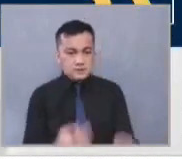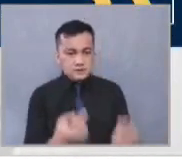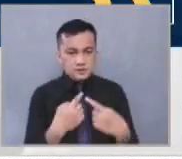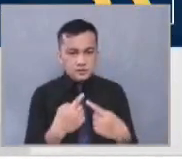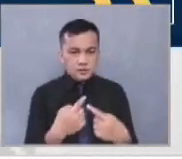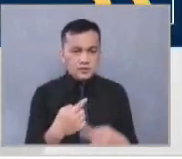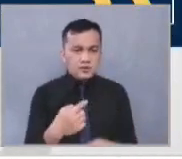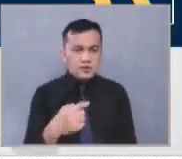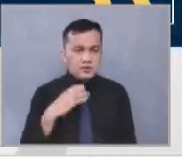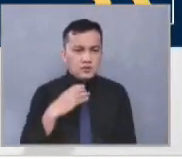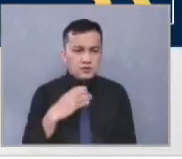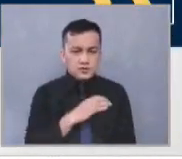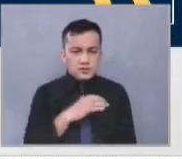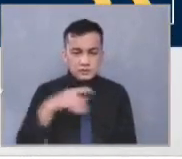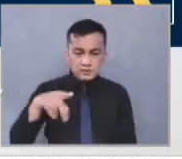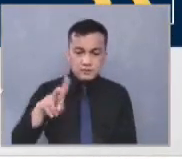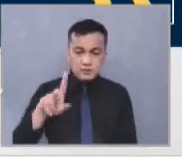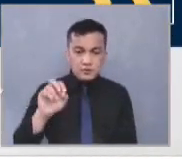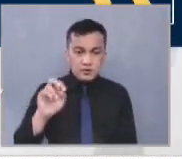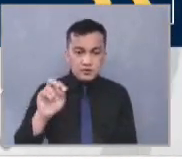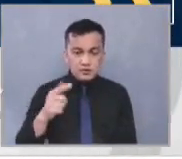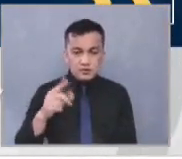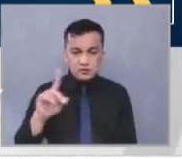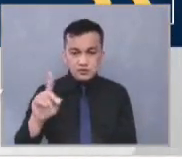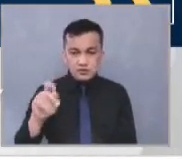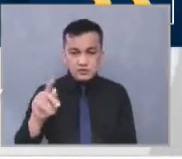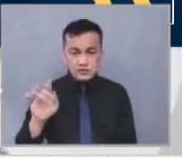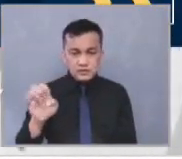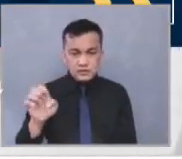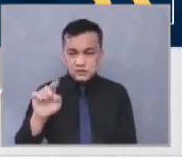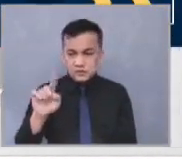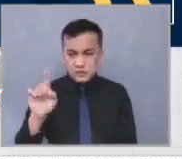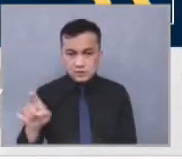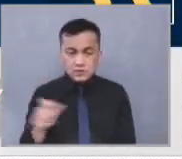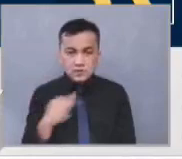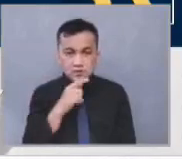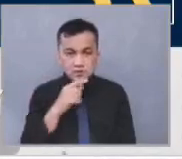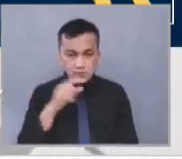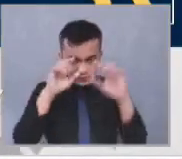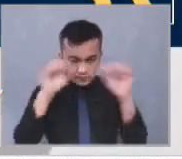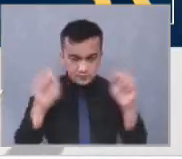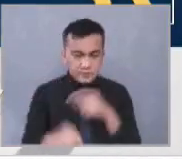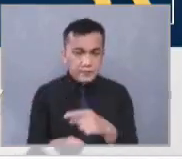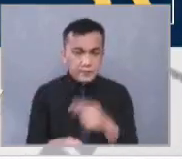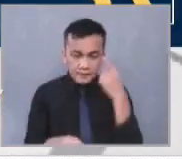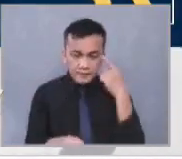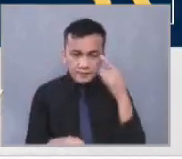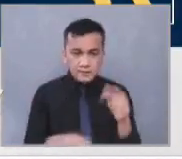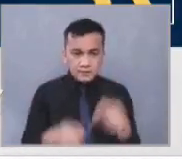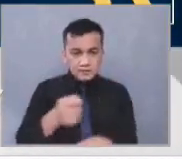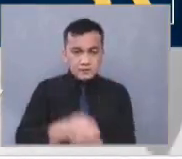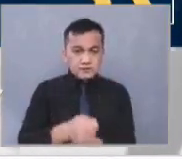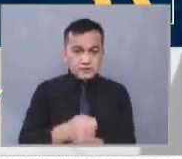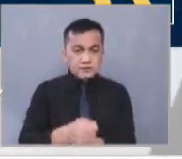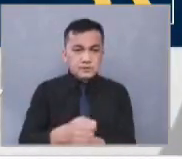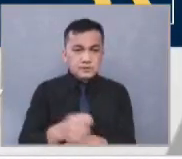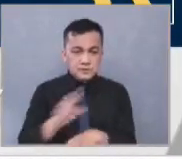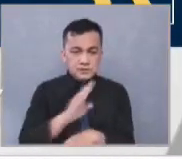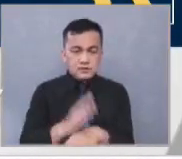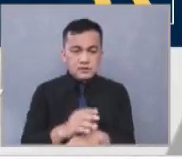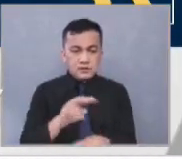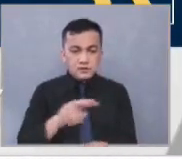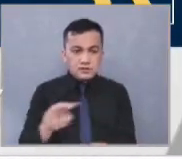Duterte nang tanungin ng PTV News kung sino ang pangulo niya para sa Hatol ng Bayan 2022 sa isang